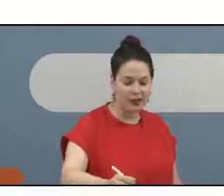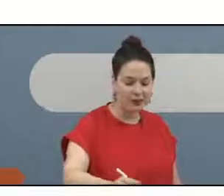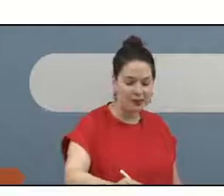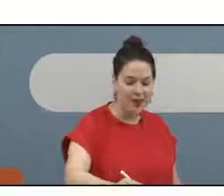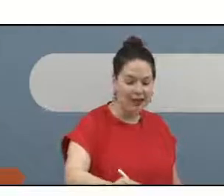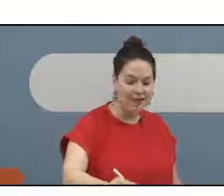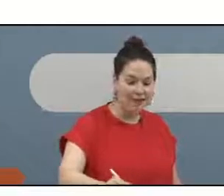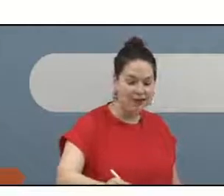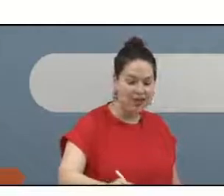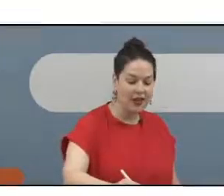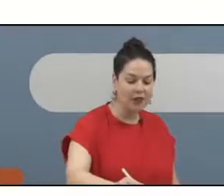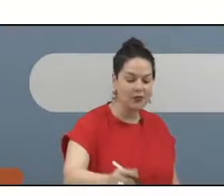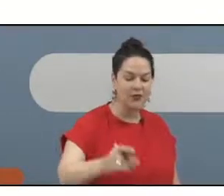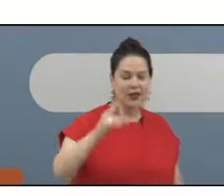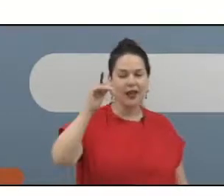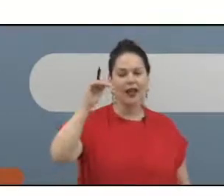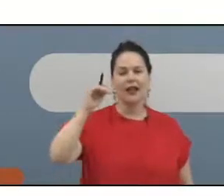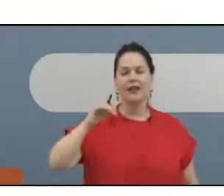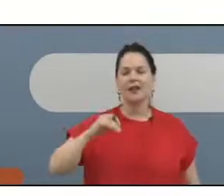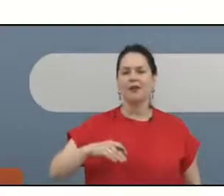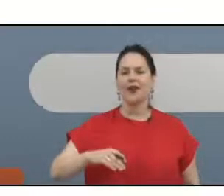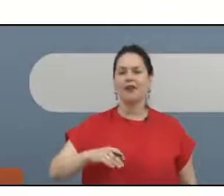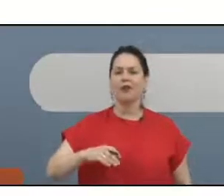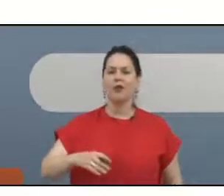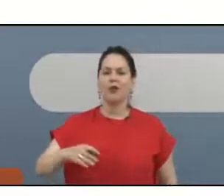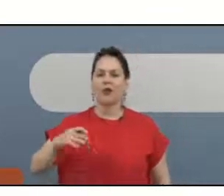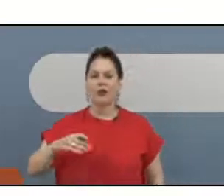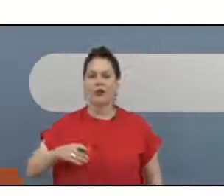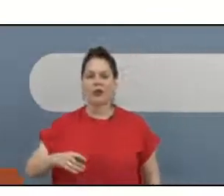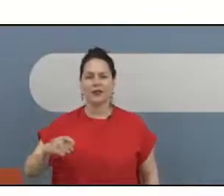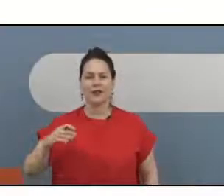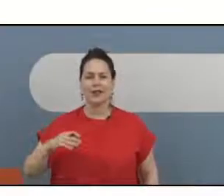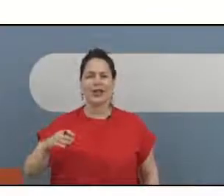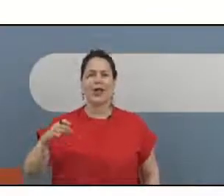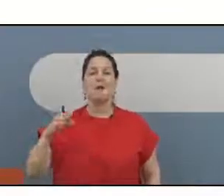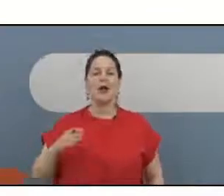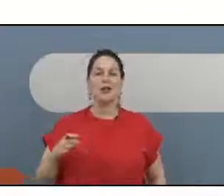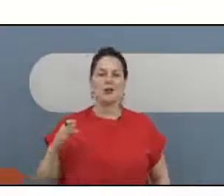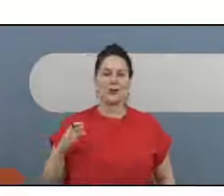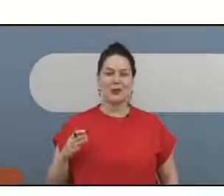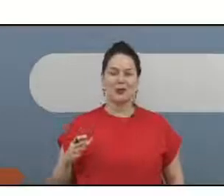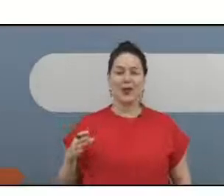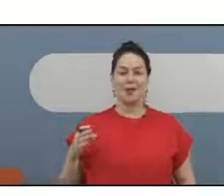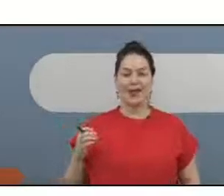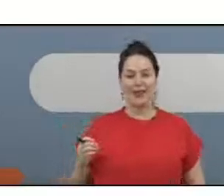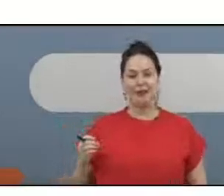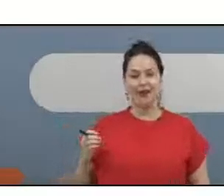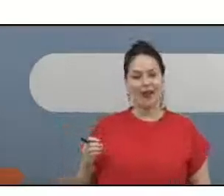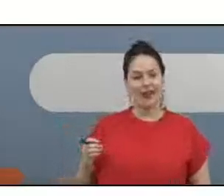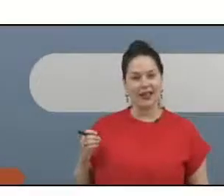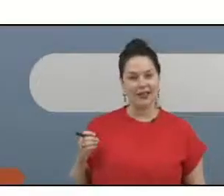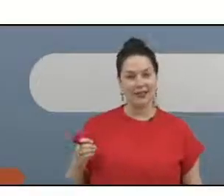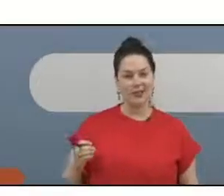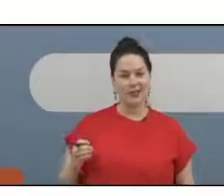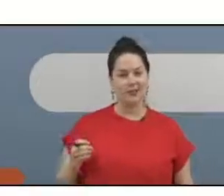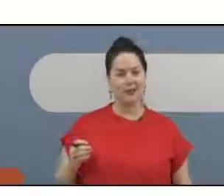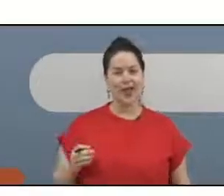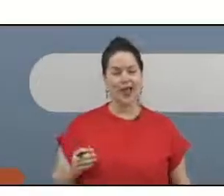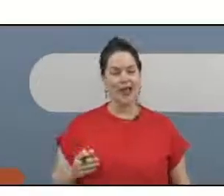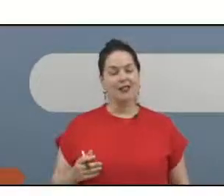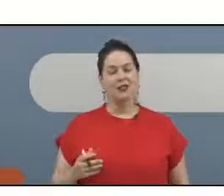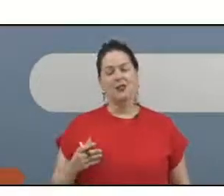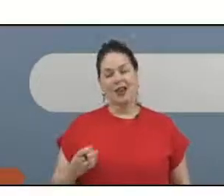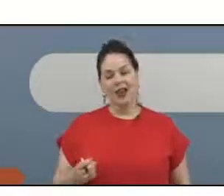עושה דיין שם, ויש עיקר שמסתכל על האדמה וחורש אותה ועושה מה שמצופה מאדם רגיל